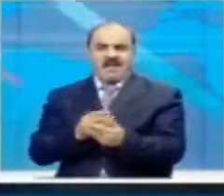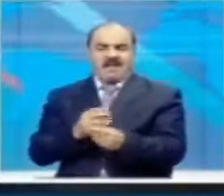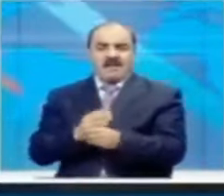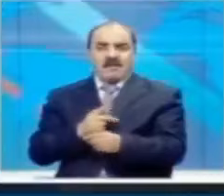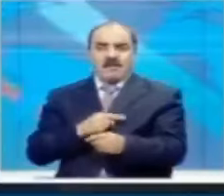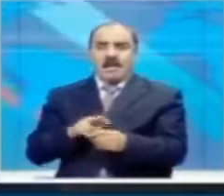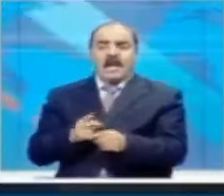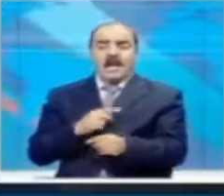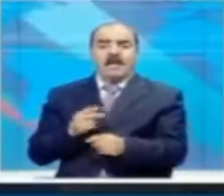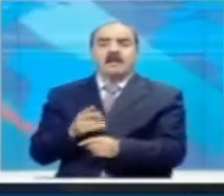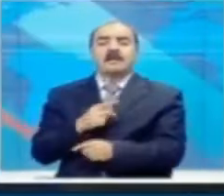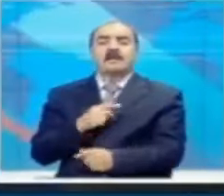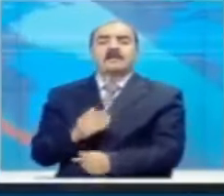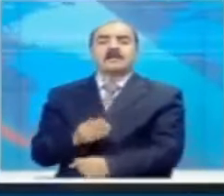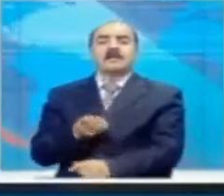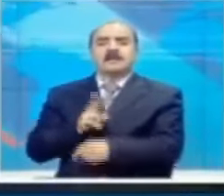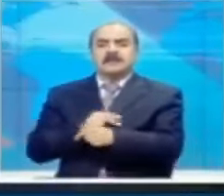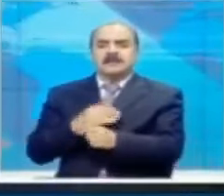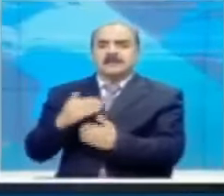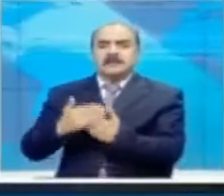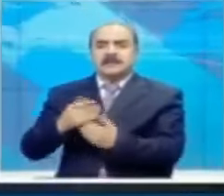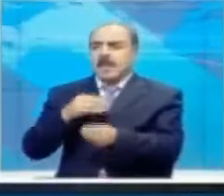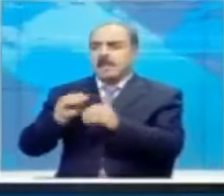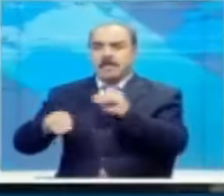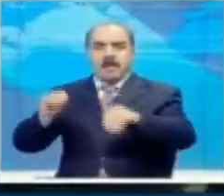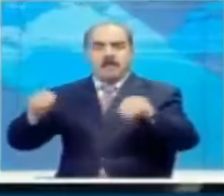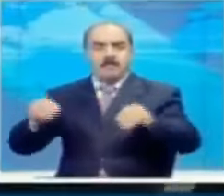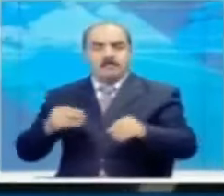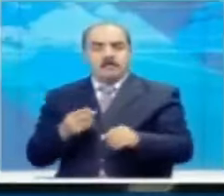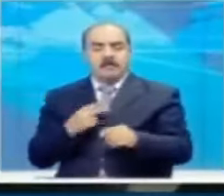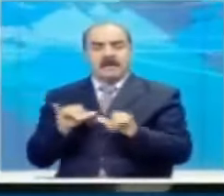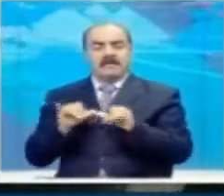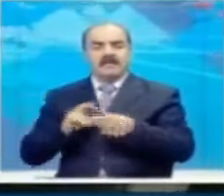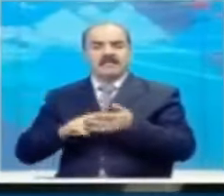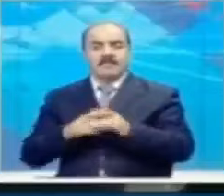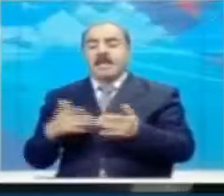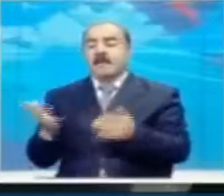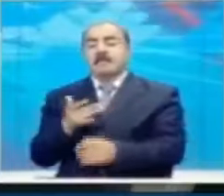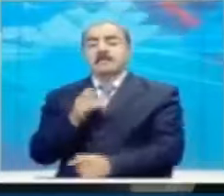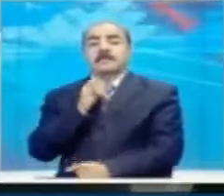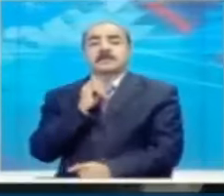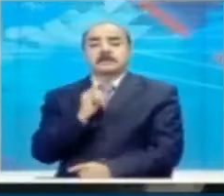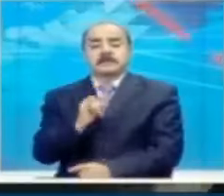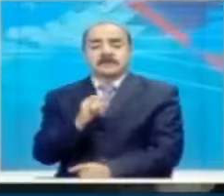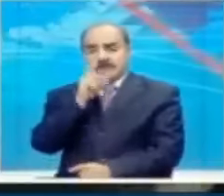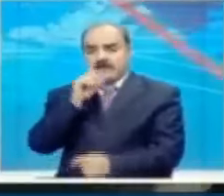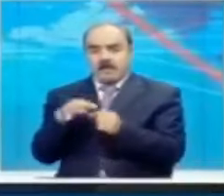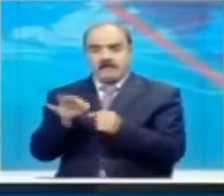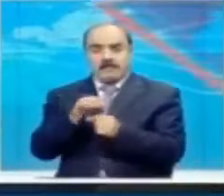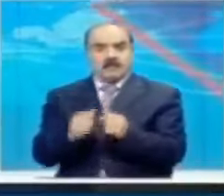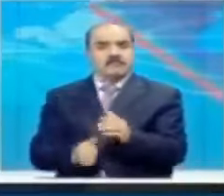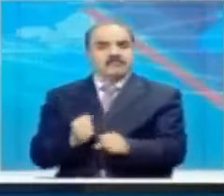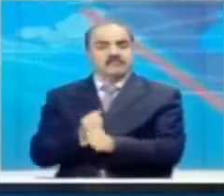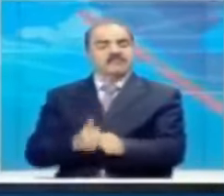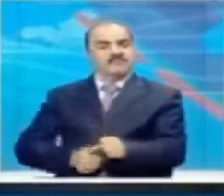الكره هي الكوابل الالياف الخاصه بالنت والانترنت هناك اكثر من 50 قريه دخل فيها